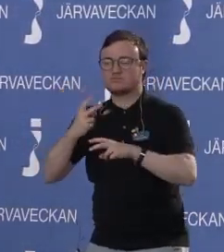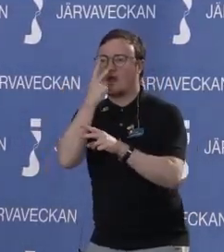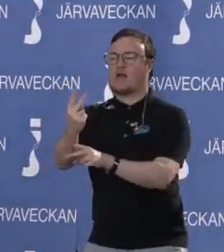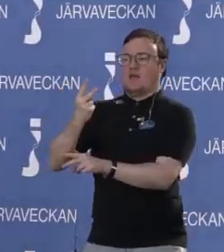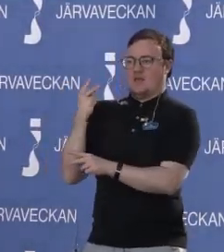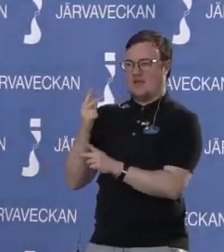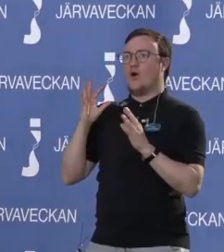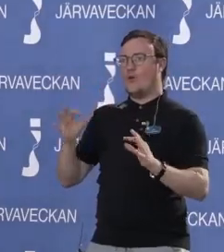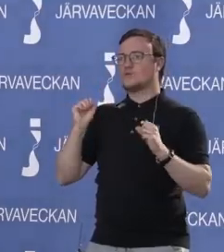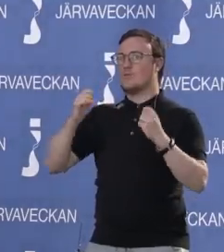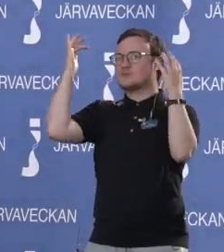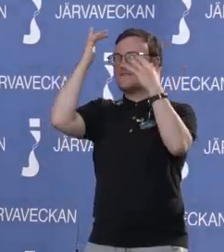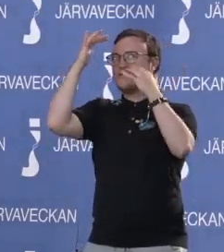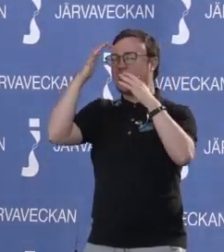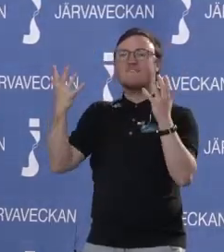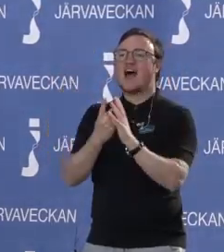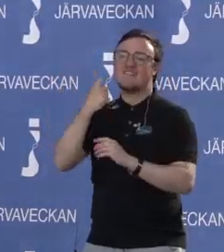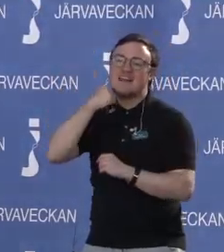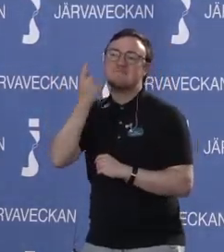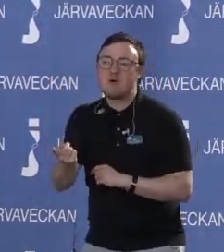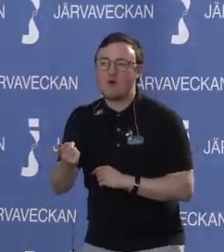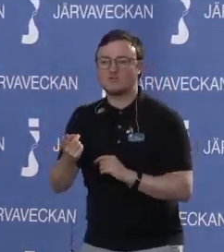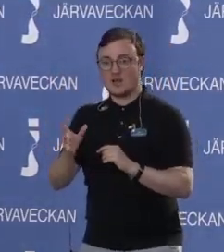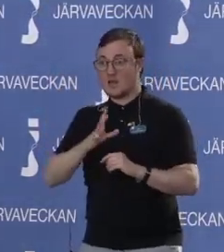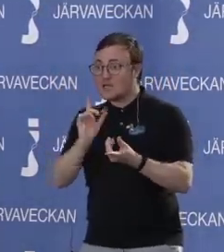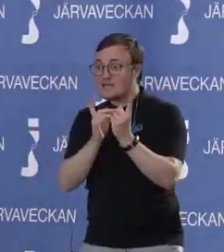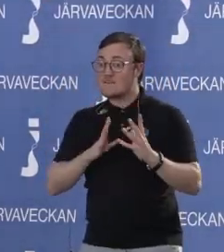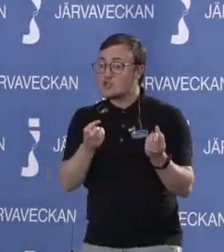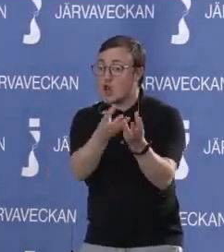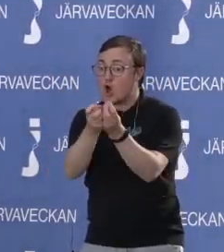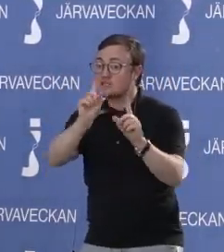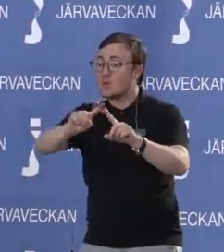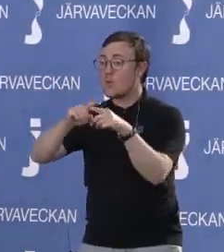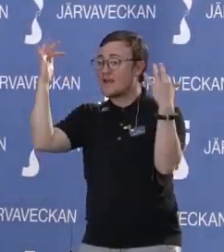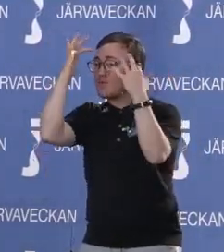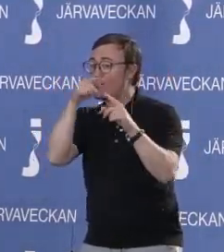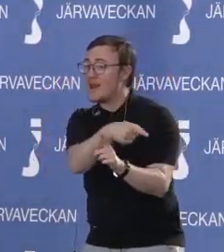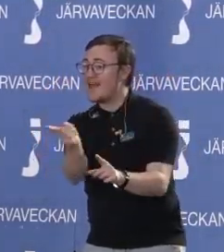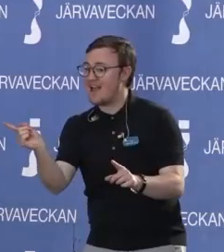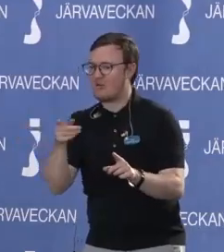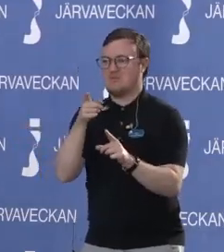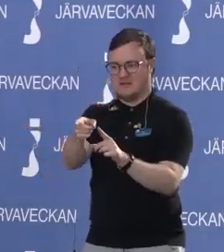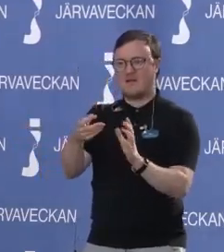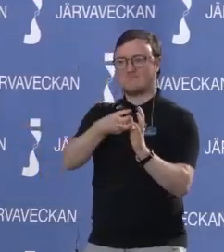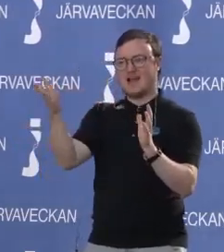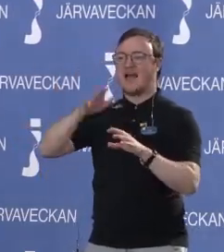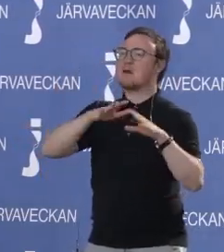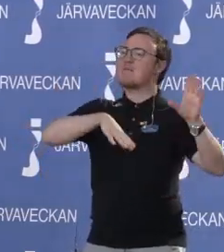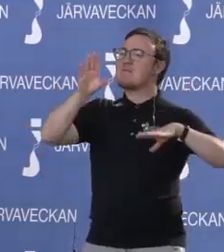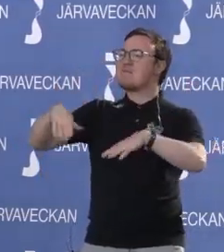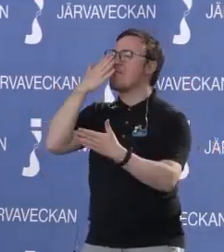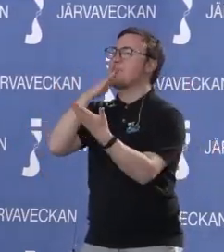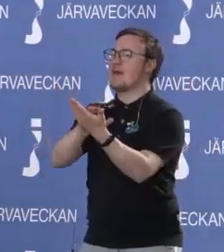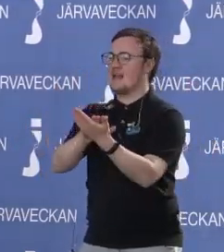på vad händer imorgon? Alltså, finns det lösningar? För det ger en mer nyanserad bild. För allt är